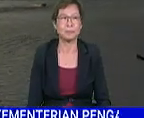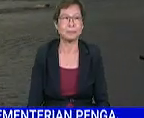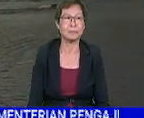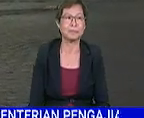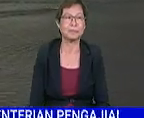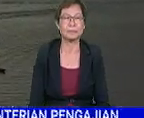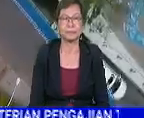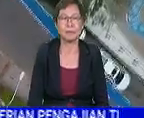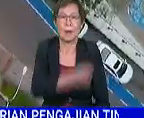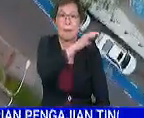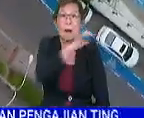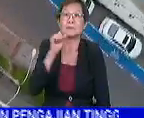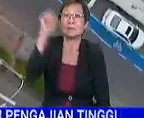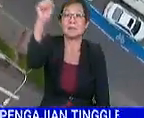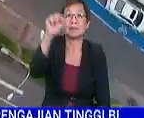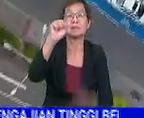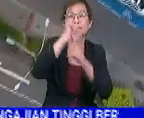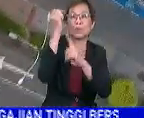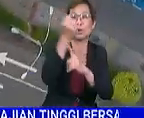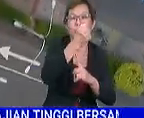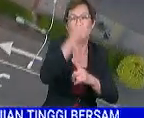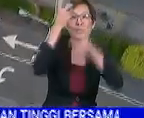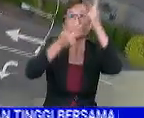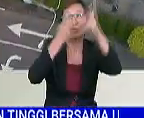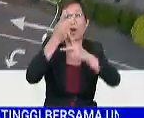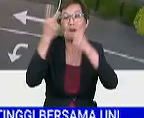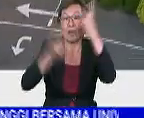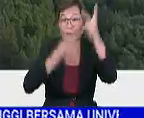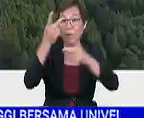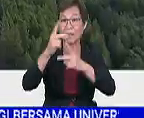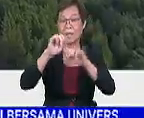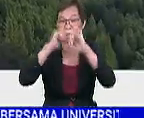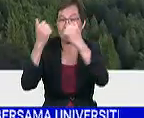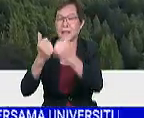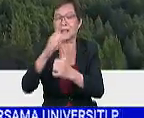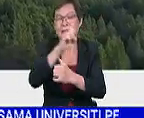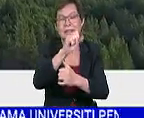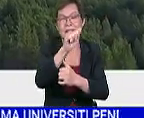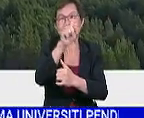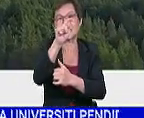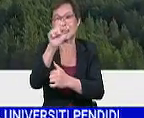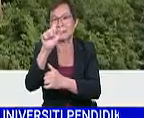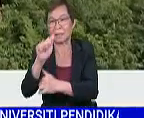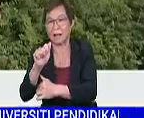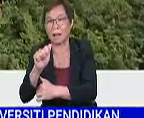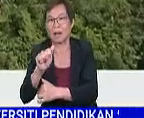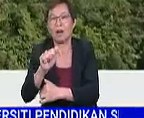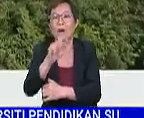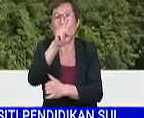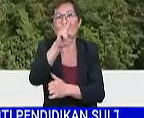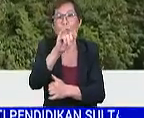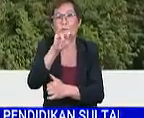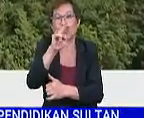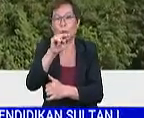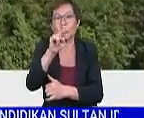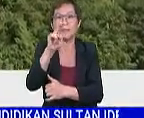Sabah pengerusi Sabah Association of Tour and Travel Legend Sata Datuk Seri Winston leia kit Siong berkata